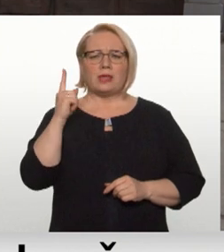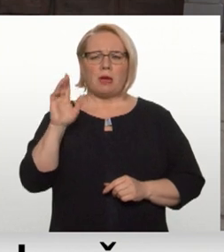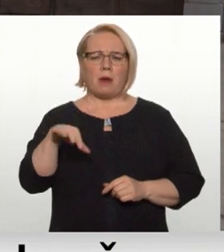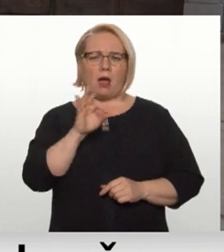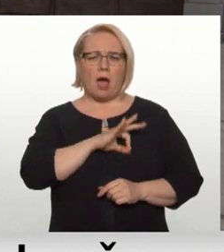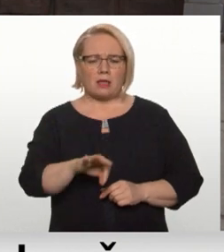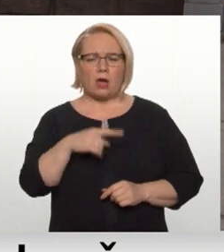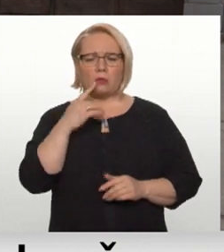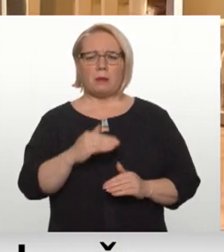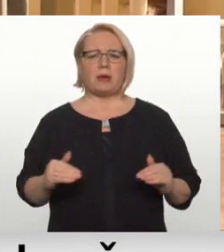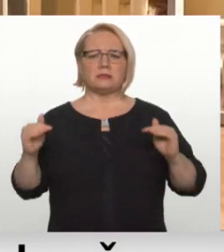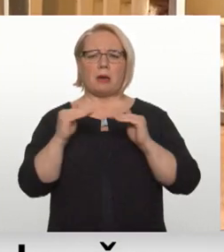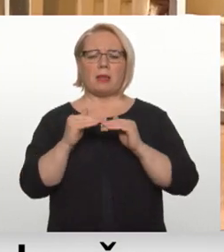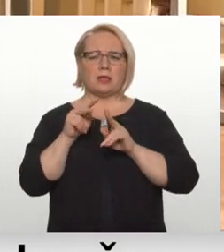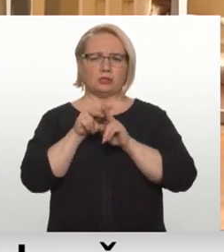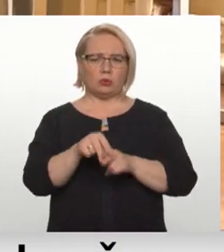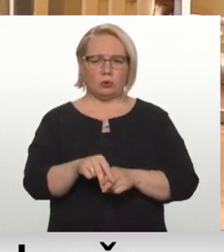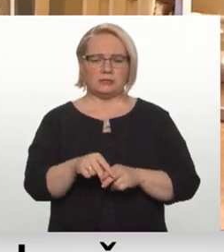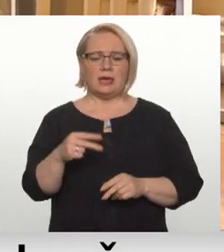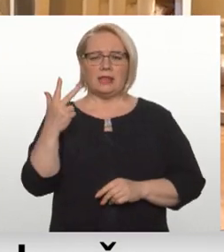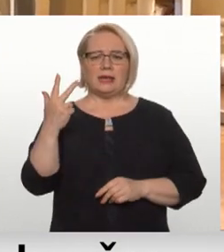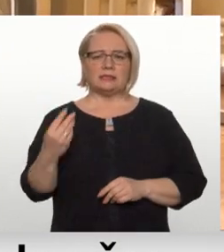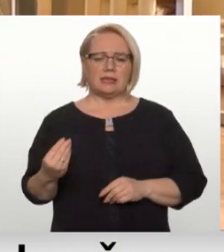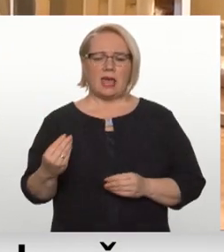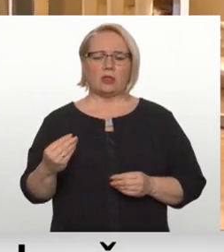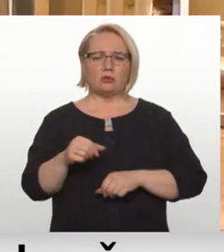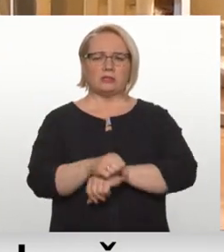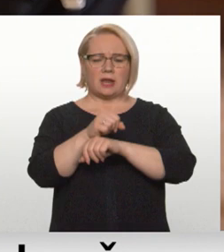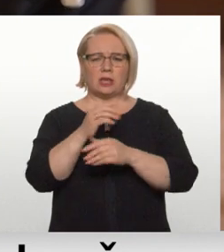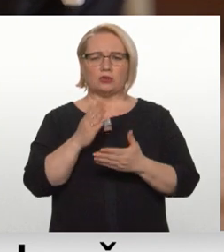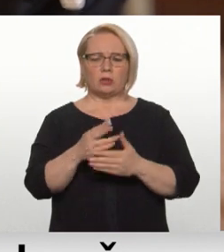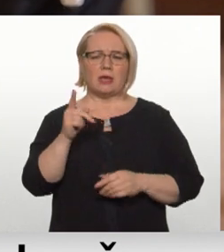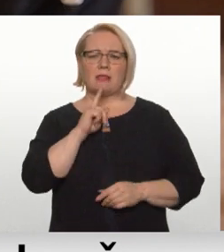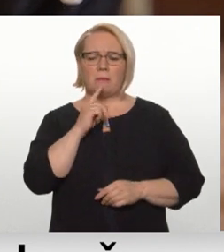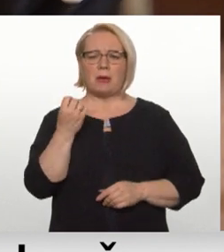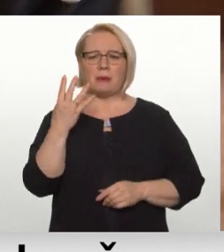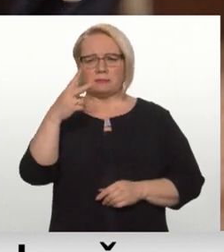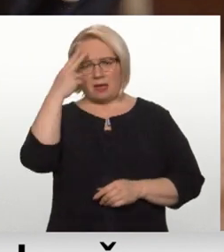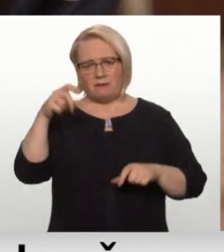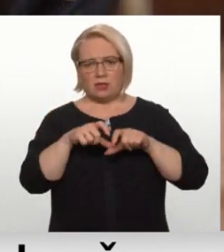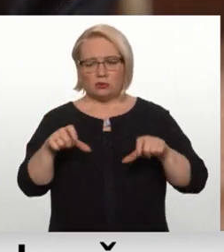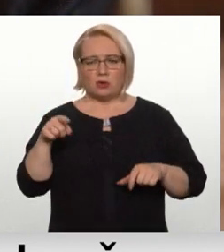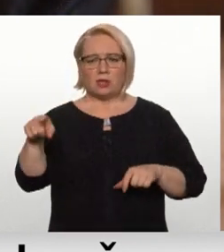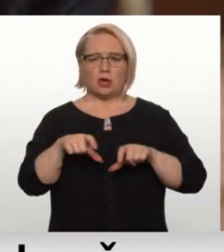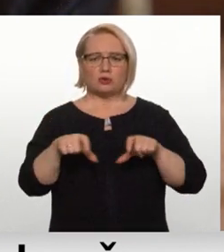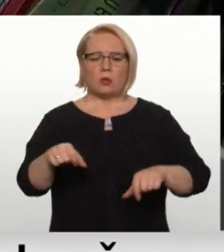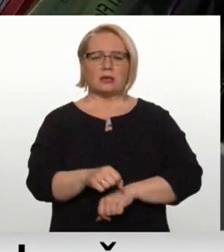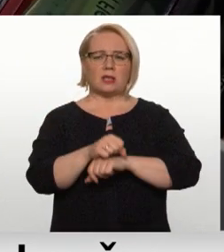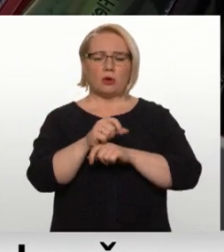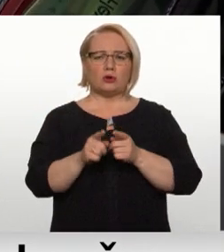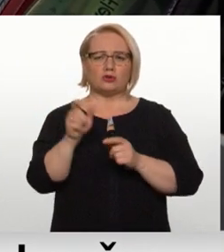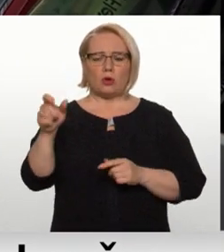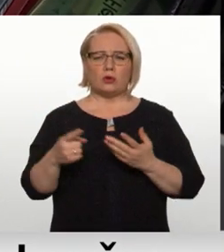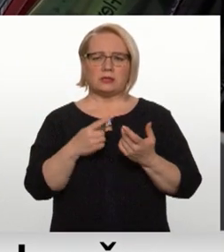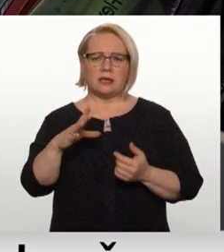runa par sabalansētu slodzi. Trīs dienas streiks aizvadīts arī Liepājas 15. Vidusskolā. Šajā skolā streikojošo pedagogu skaits